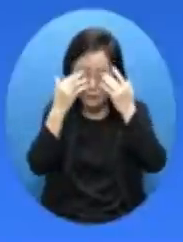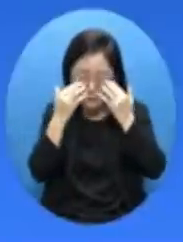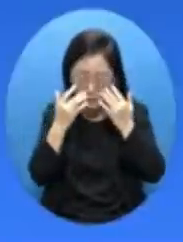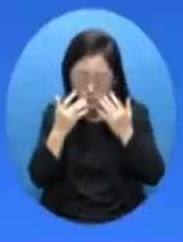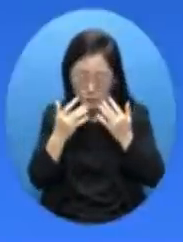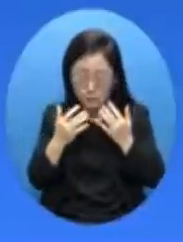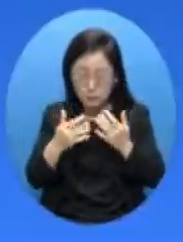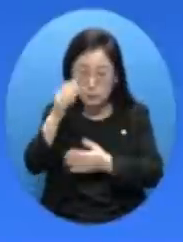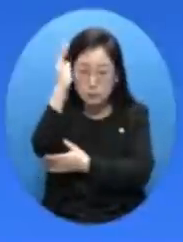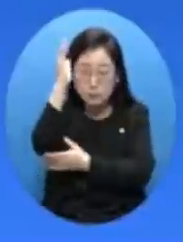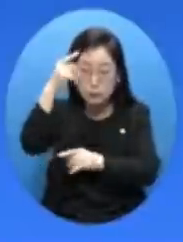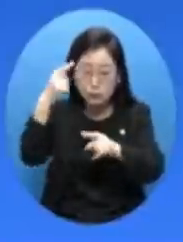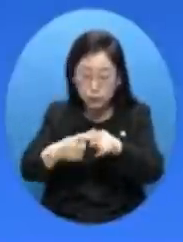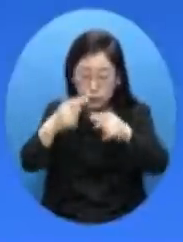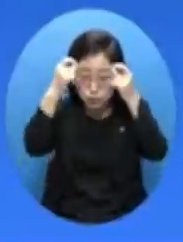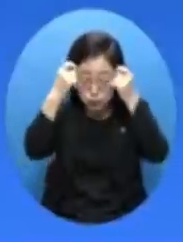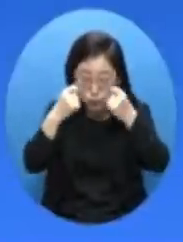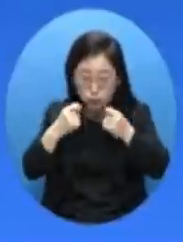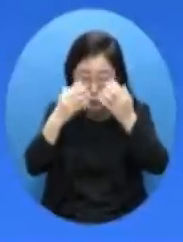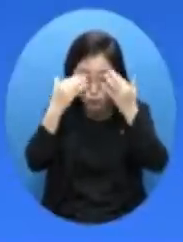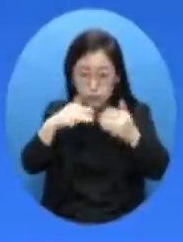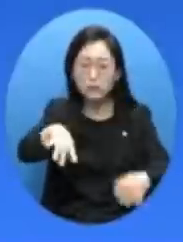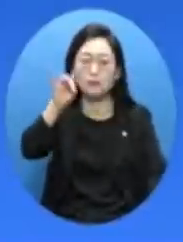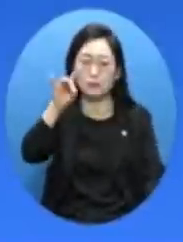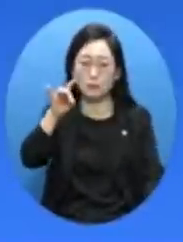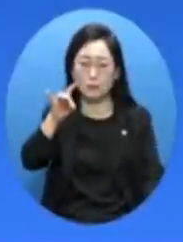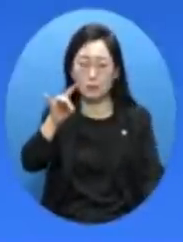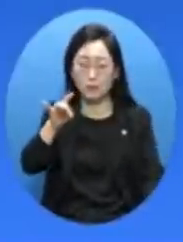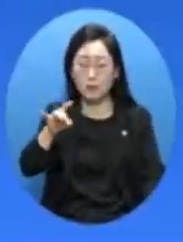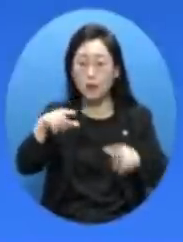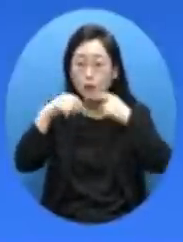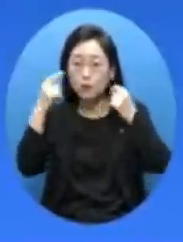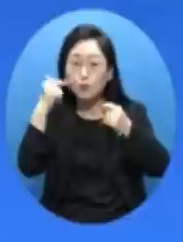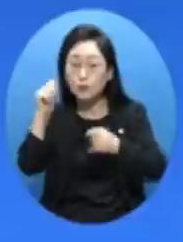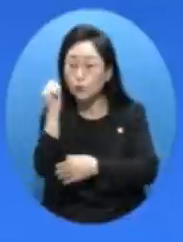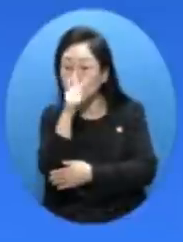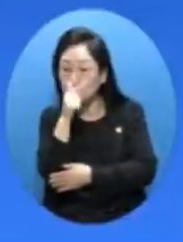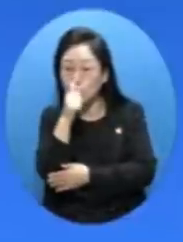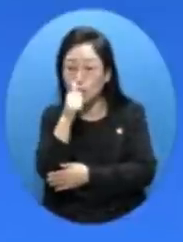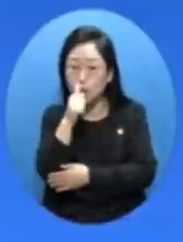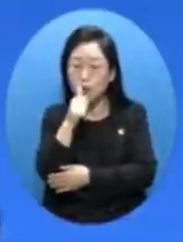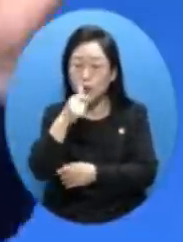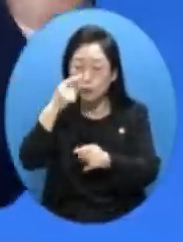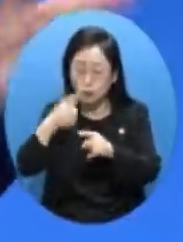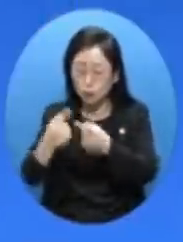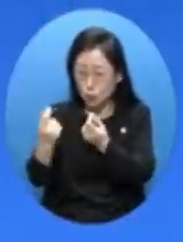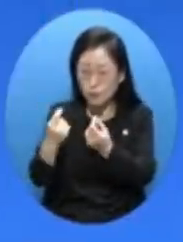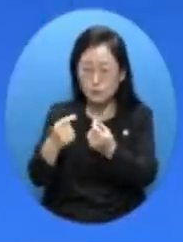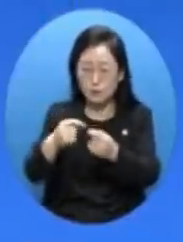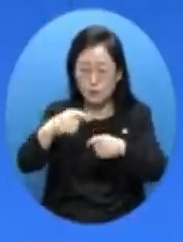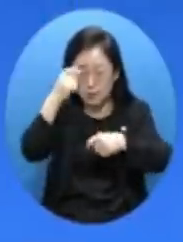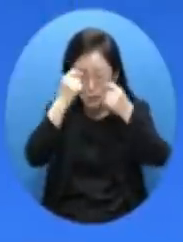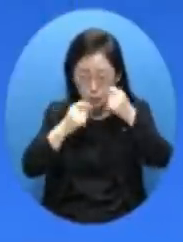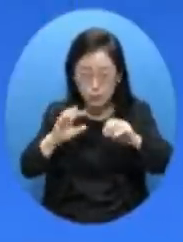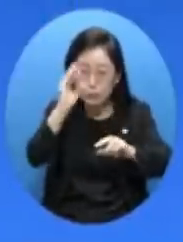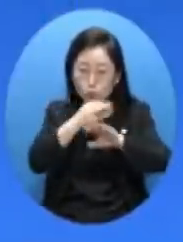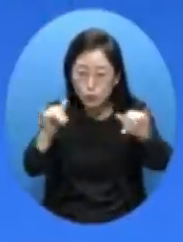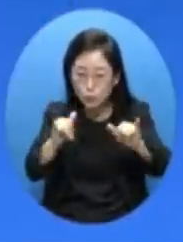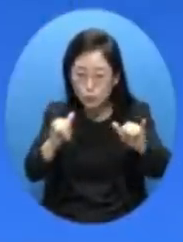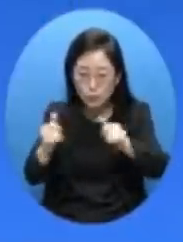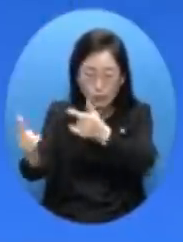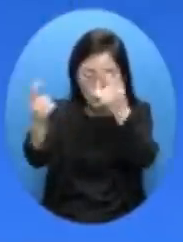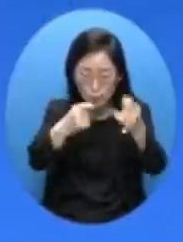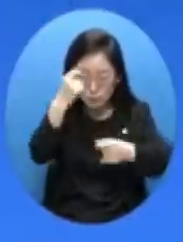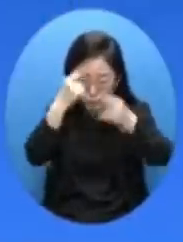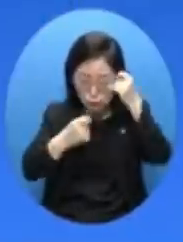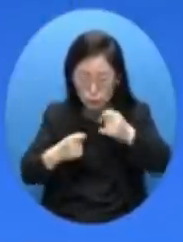저는 설교하다 우시는 분 처음 봤어요. 그러니까 조용히 목사님이 통역하시다가 옆에서 같이 울먹거리시고 온 성도가 다 울었습니다. 저는 2층